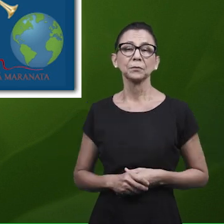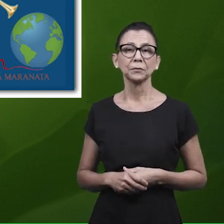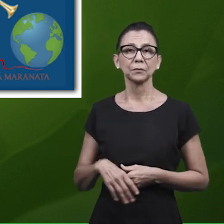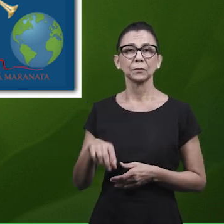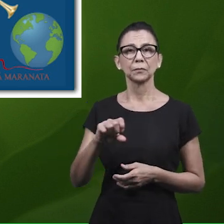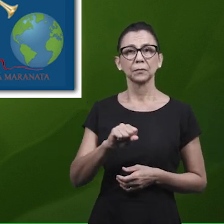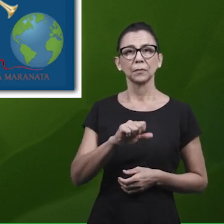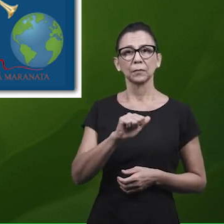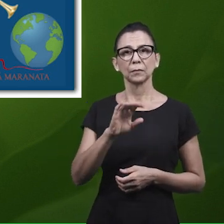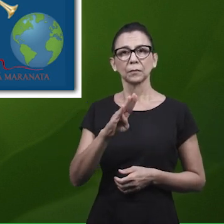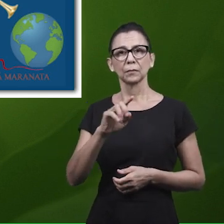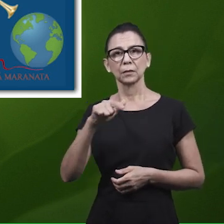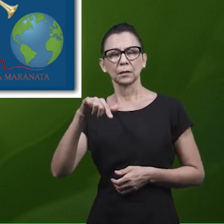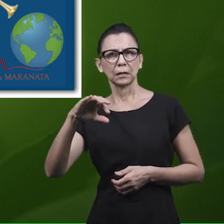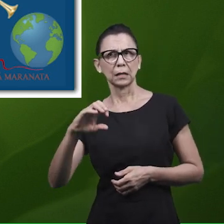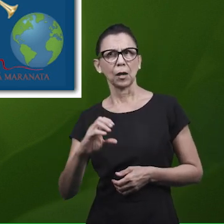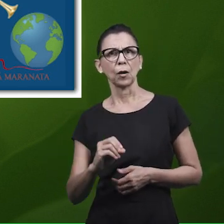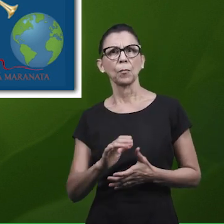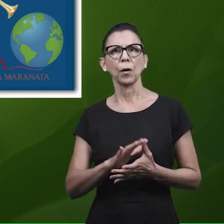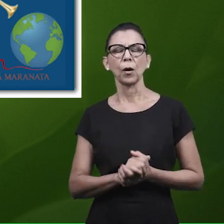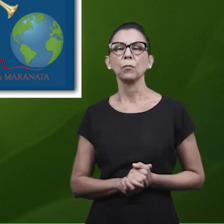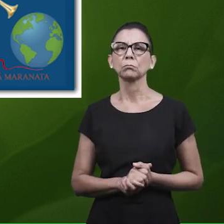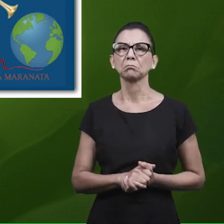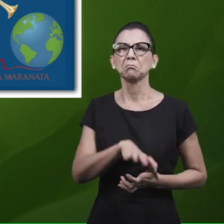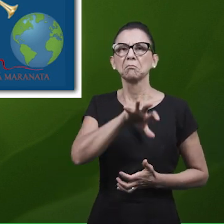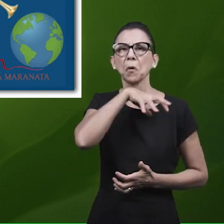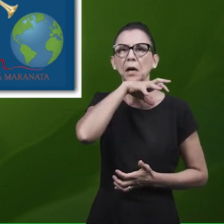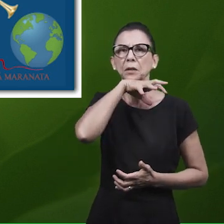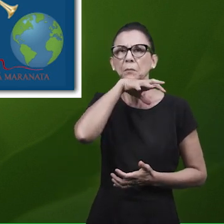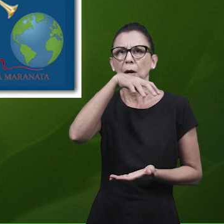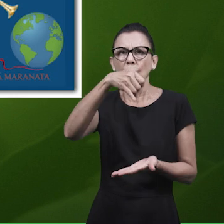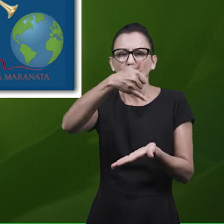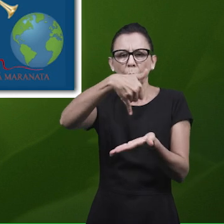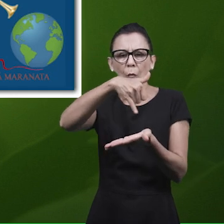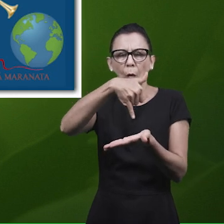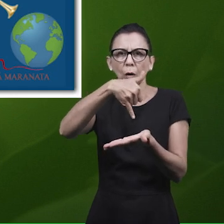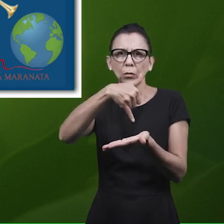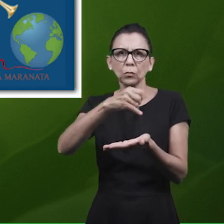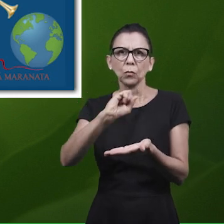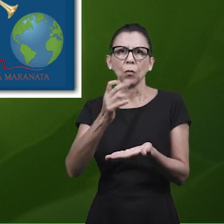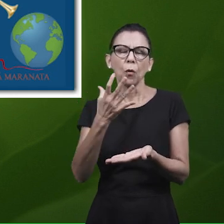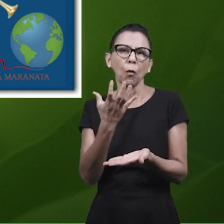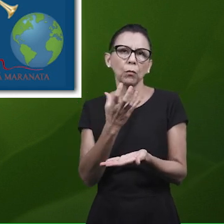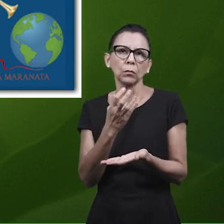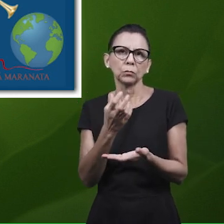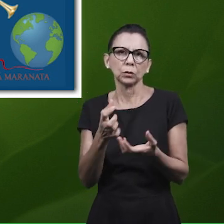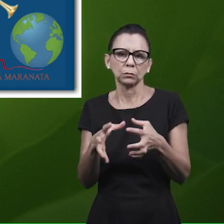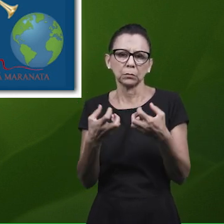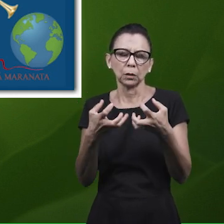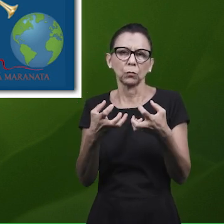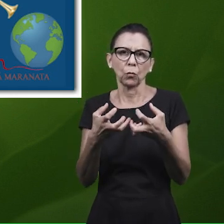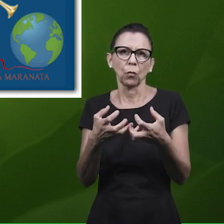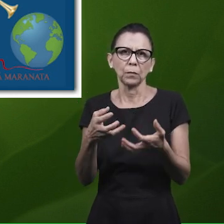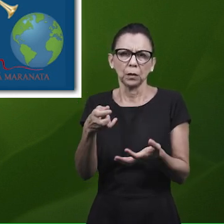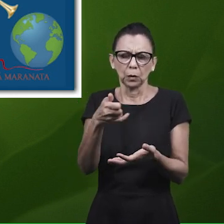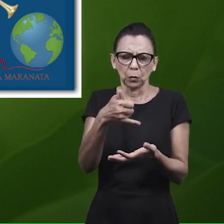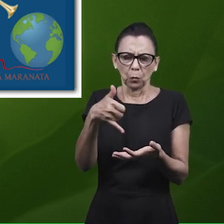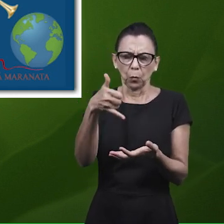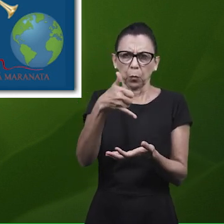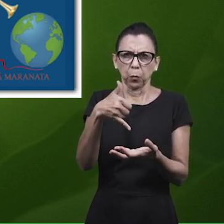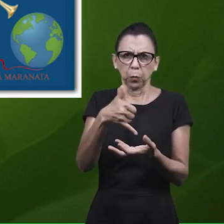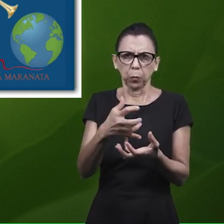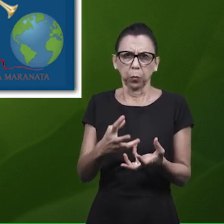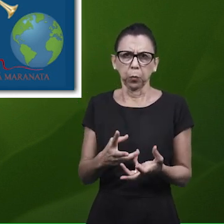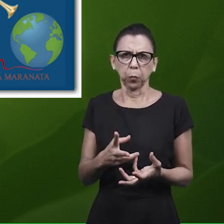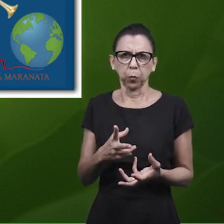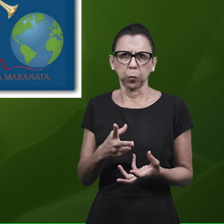saponification qui se donne à travers une graisse animale ou végétale qui réagit avec une substance hautement